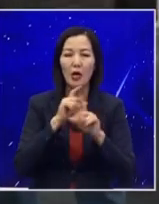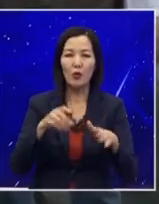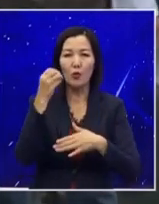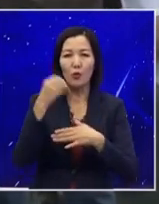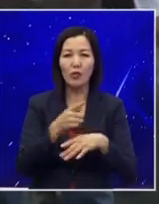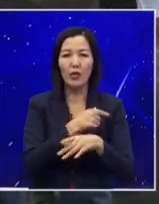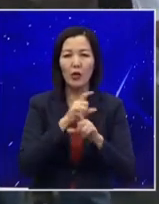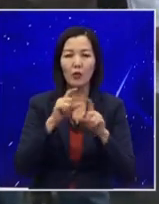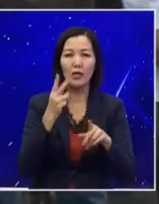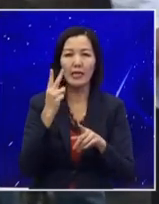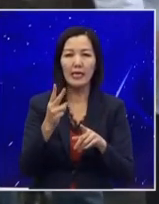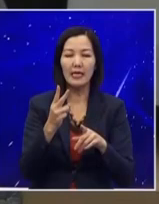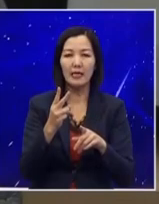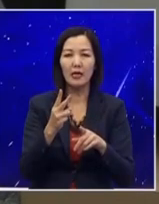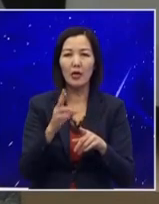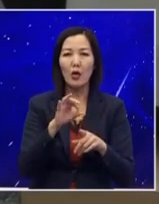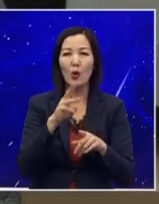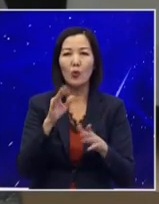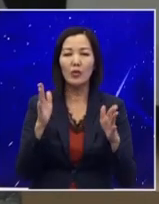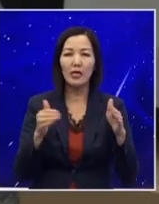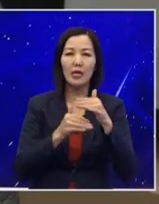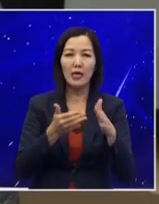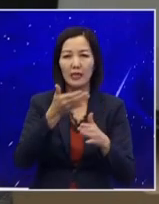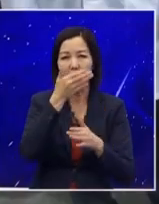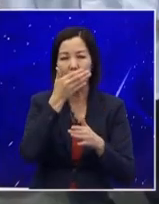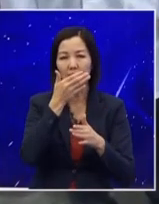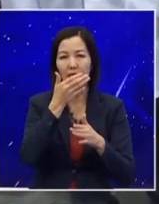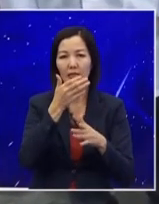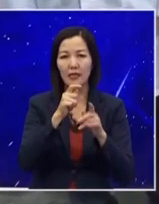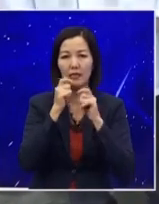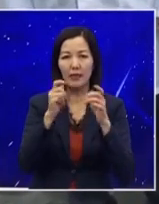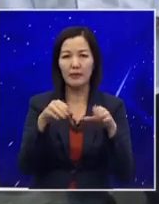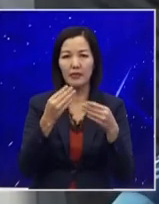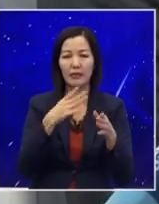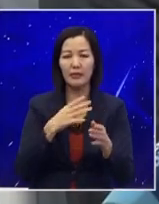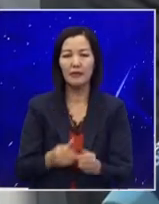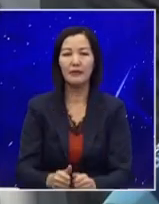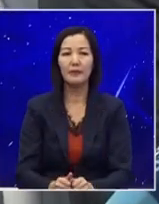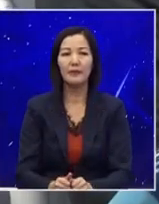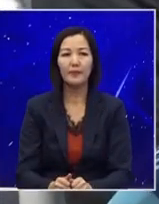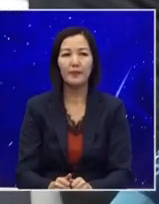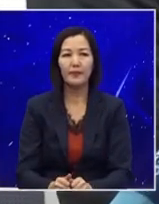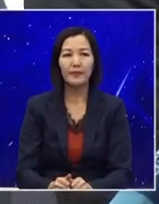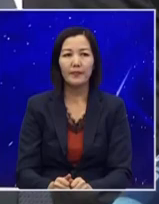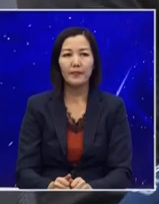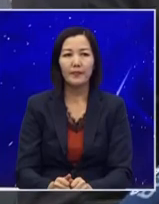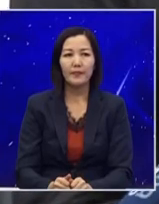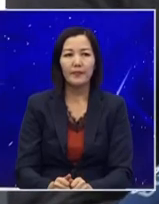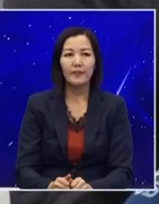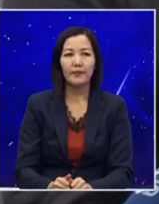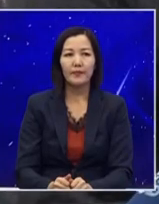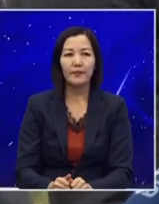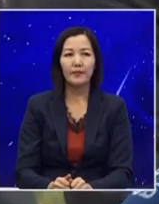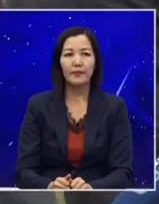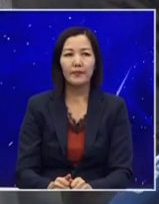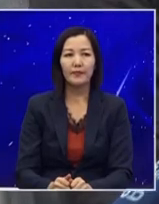орталық ауруханаға 2 дана оттегі концентраттық аппаратын табыс етті. Большое спасибо, то, что вот